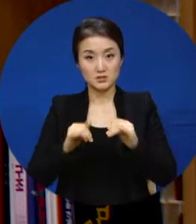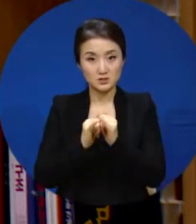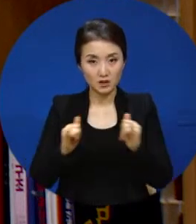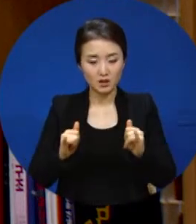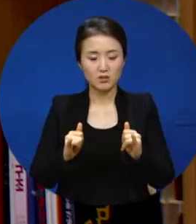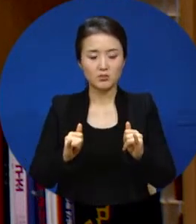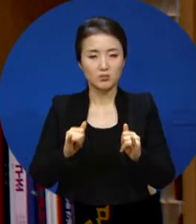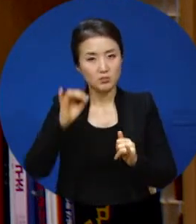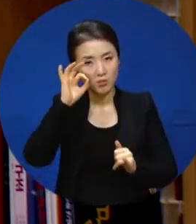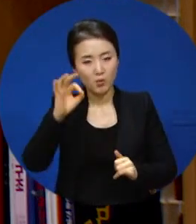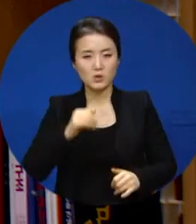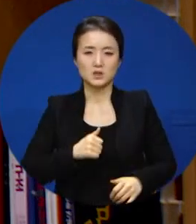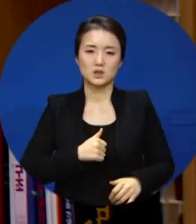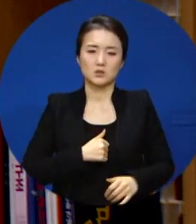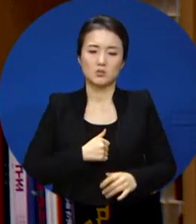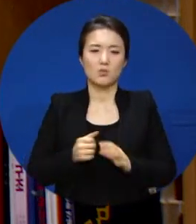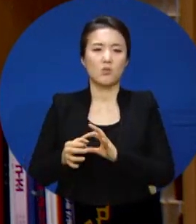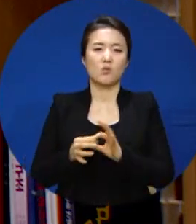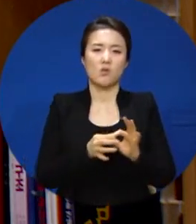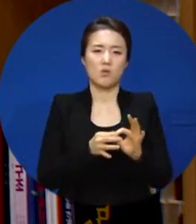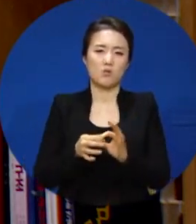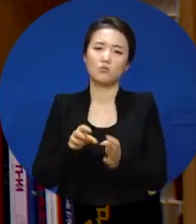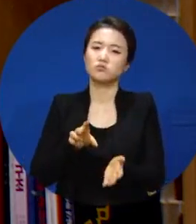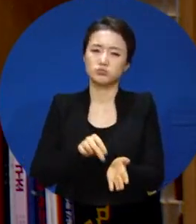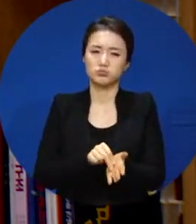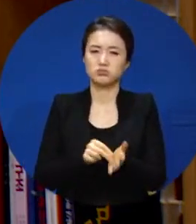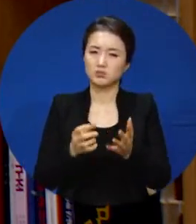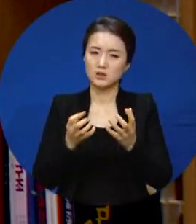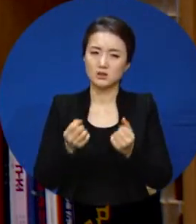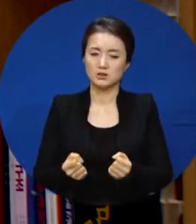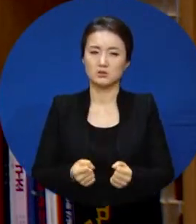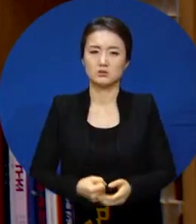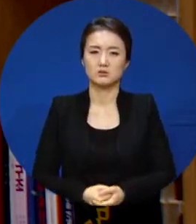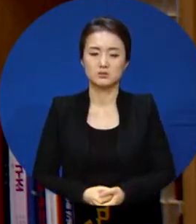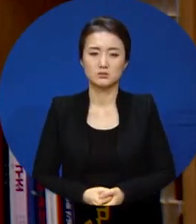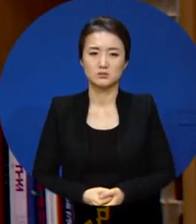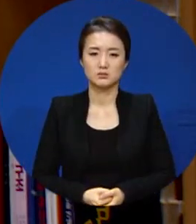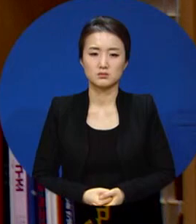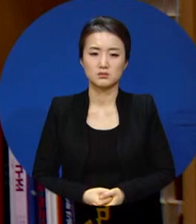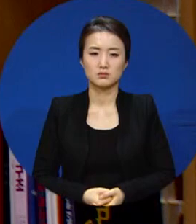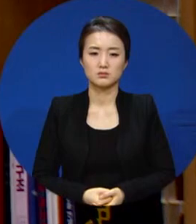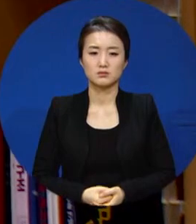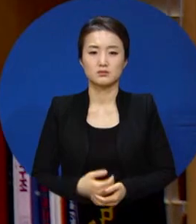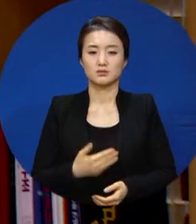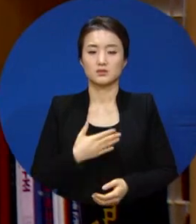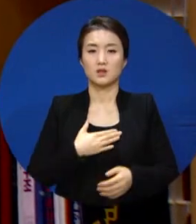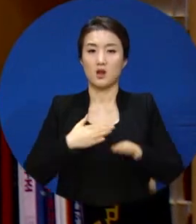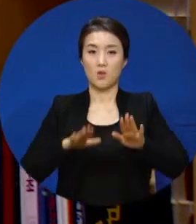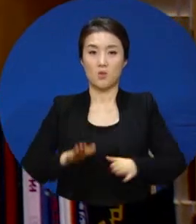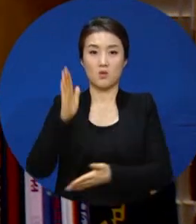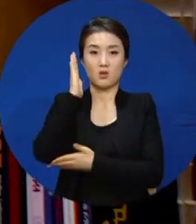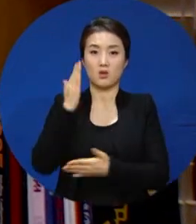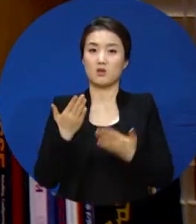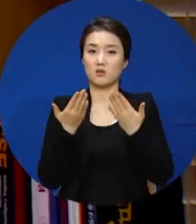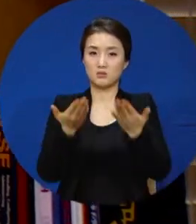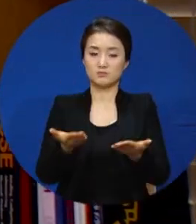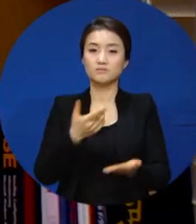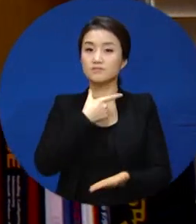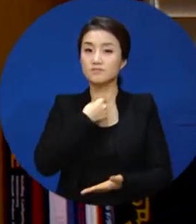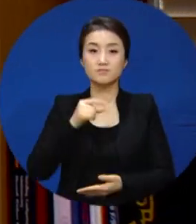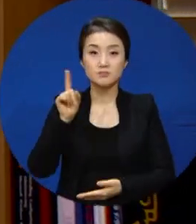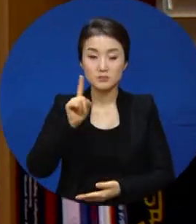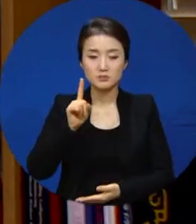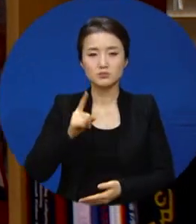자존심의 문제 입니다 그래서 오늘 제가 드리는 이 말씀은 여러분한테 제가 부탁을 하나 드릴 거구요